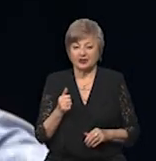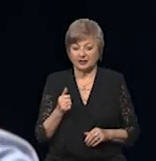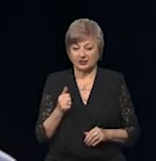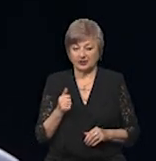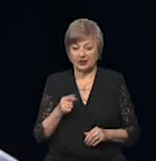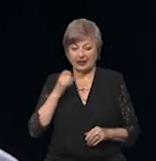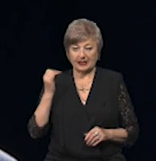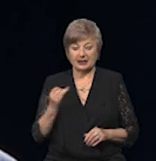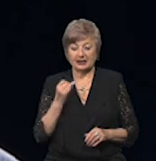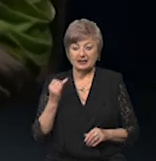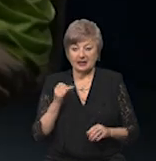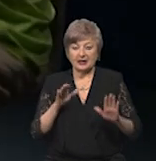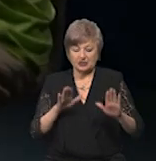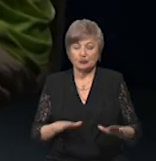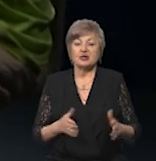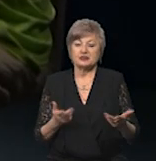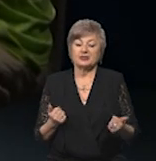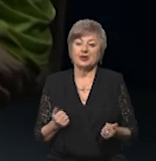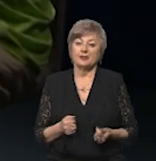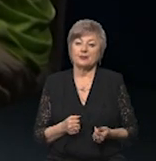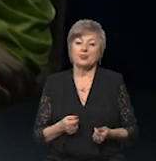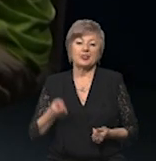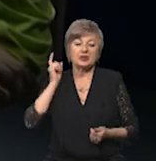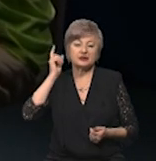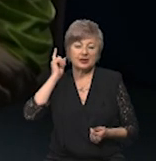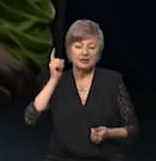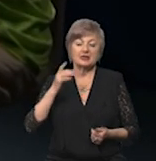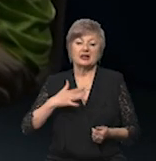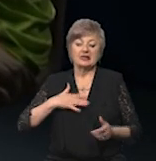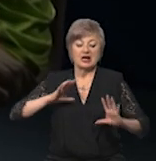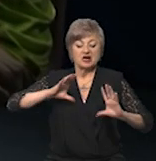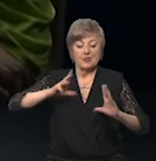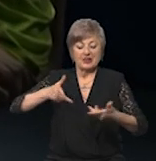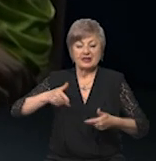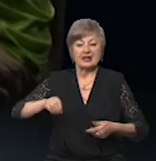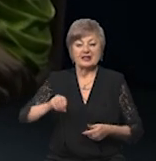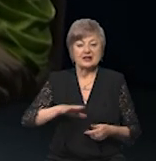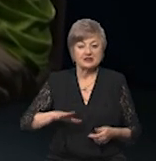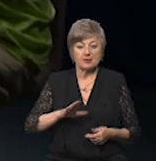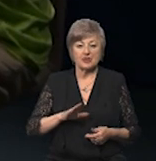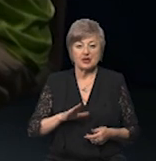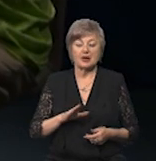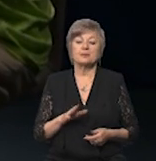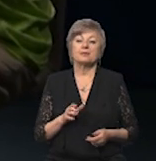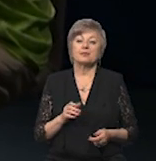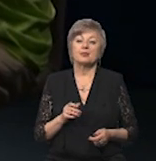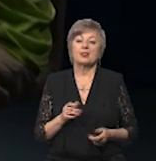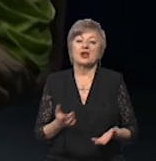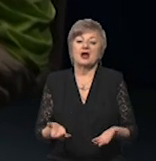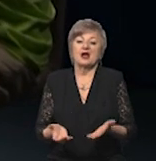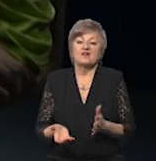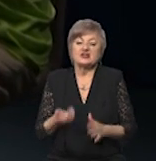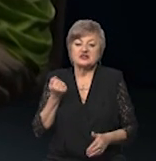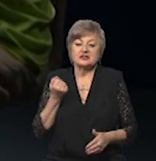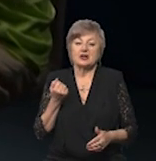розкажіть, цікава історія. Яйце Епіорніса. Колись на нашій планеті Земля, на острові Мадагаскар, жили